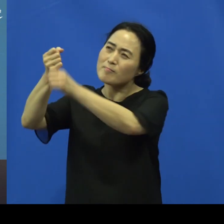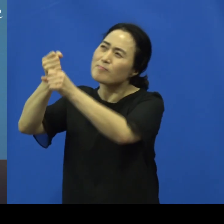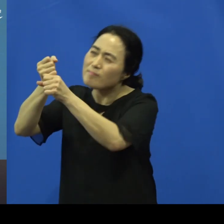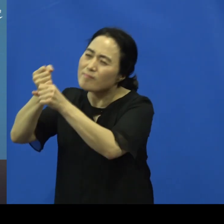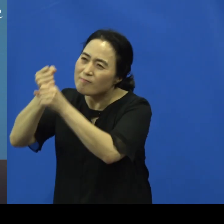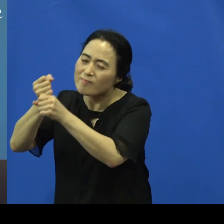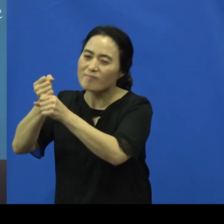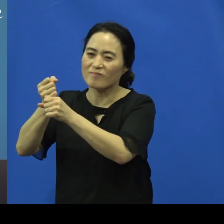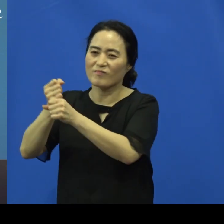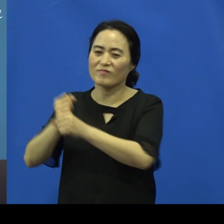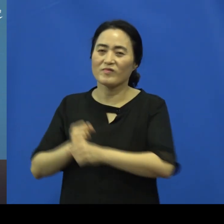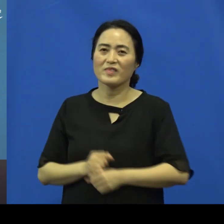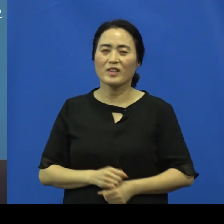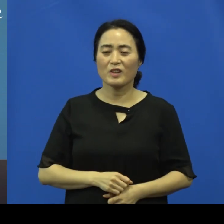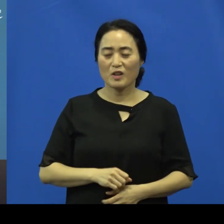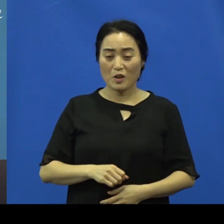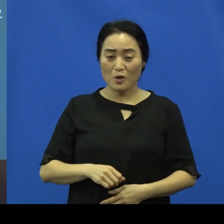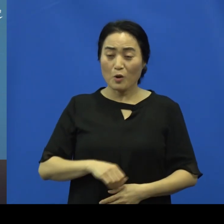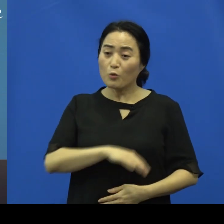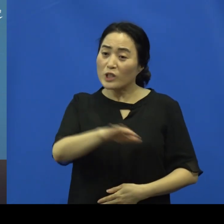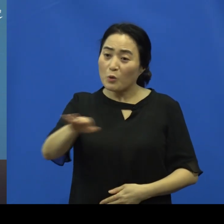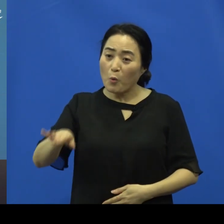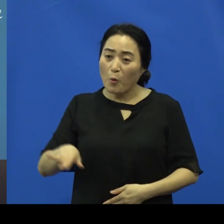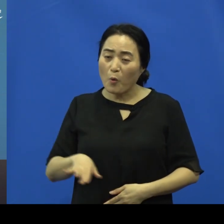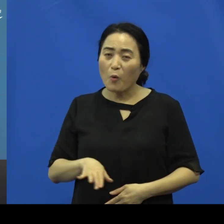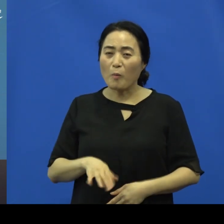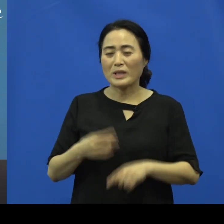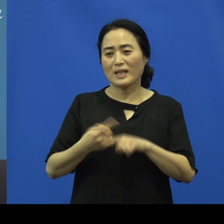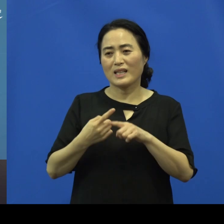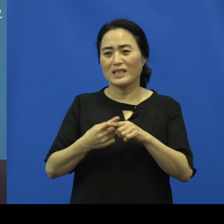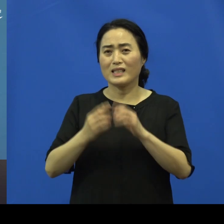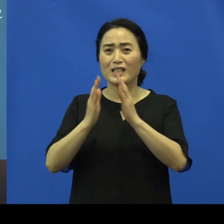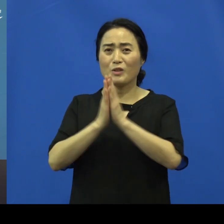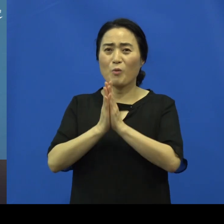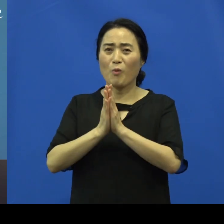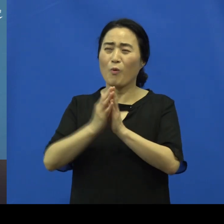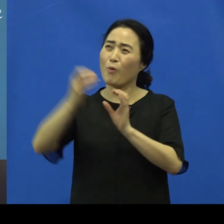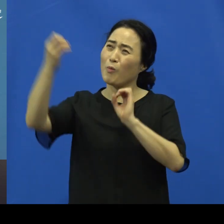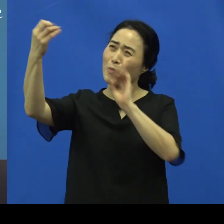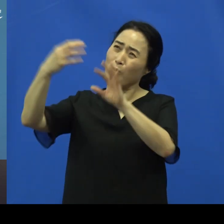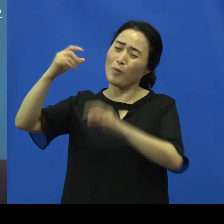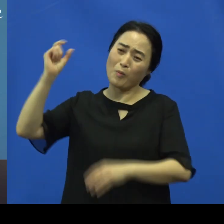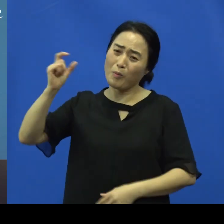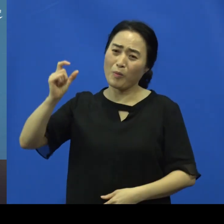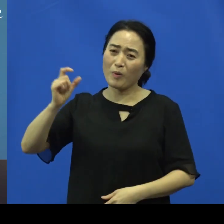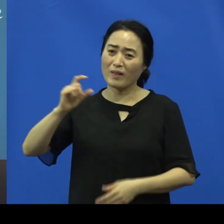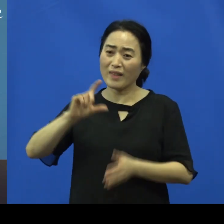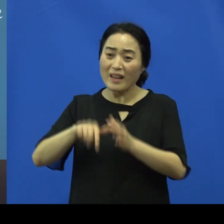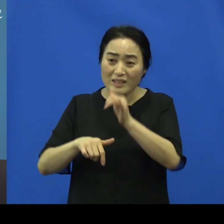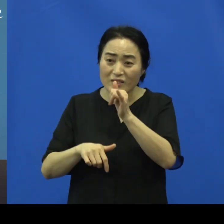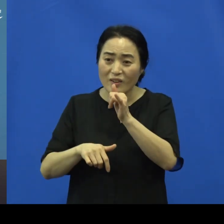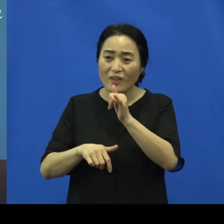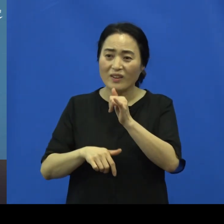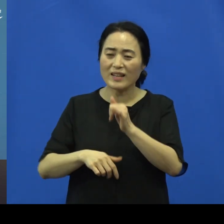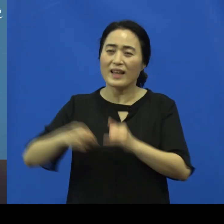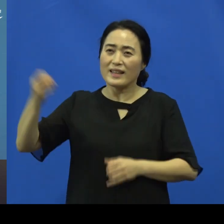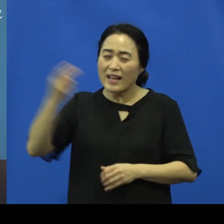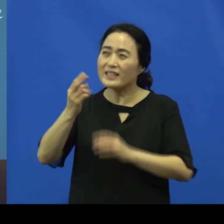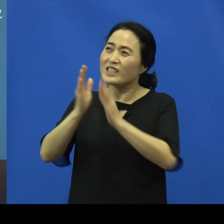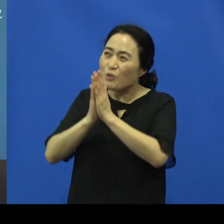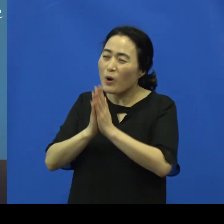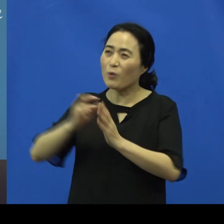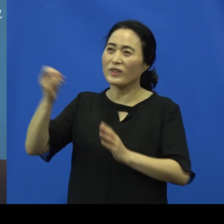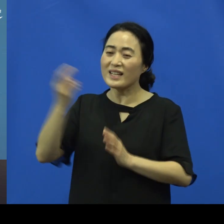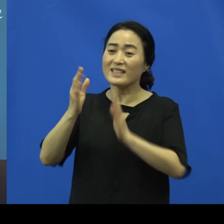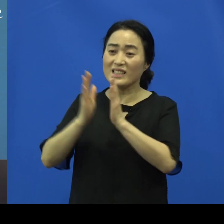여러분, 우리 기도가 당장 응답하지 않을 수 있어요. 근데 포기하지 않은 거죠. 다시 시도하고 그런 다시